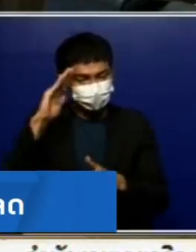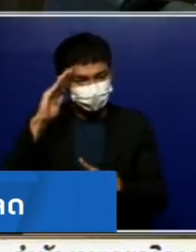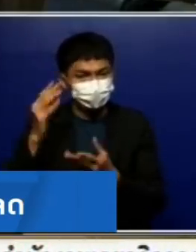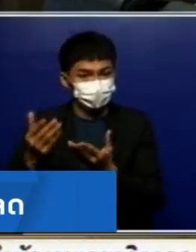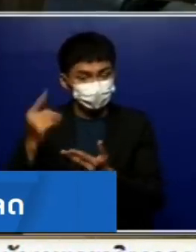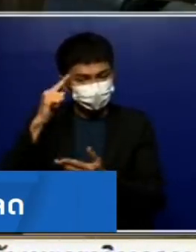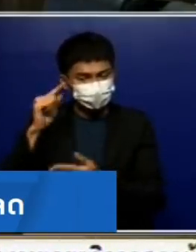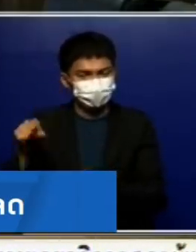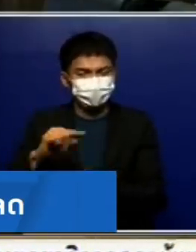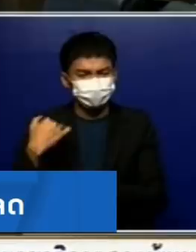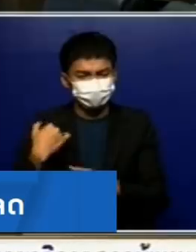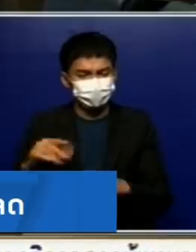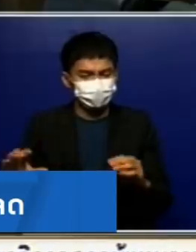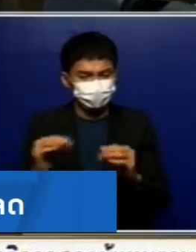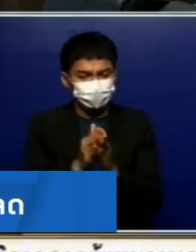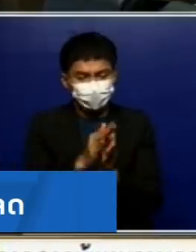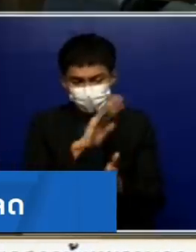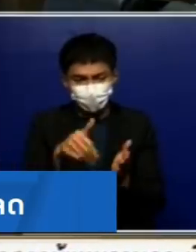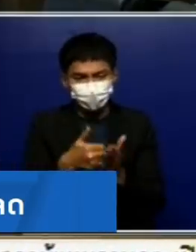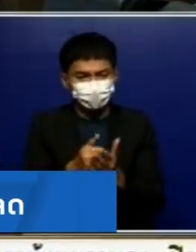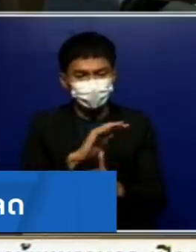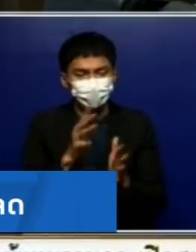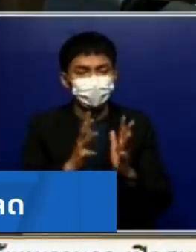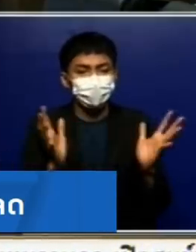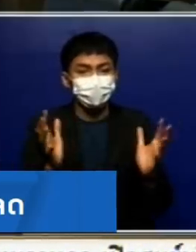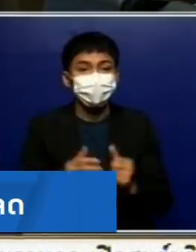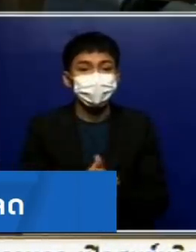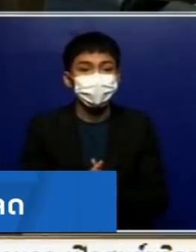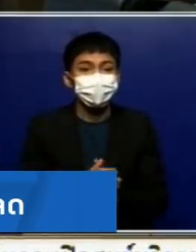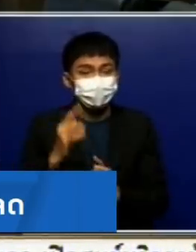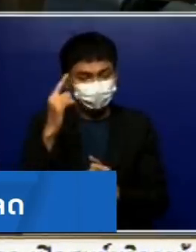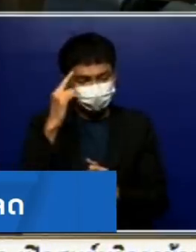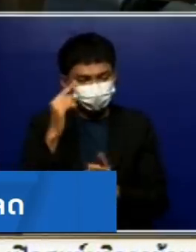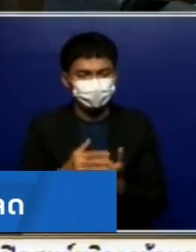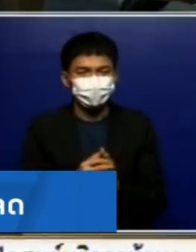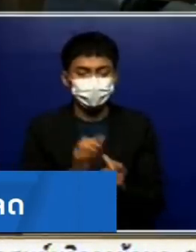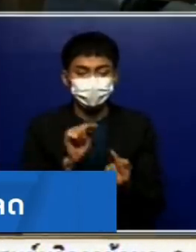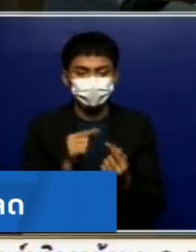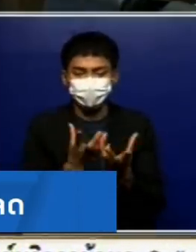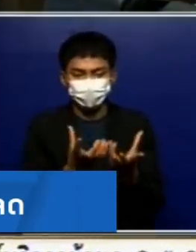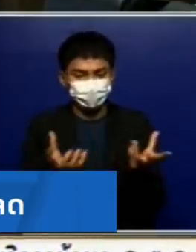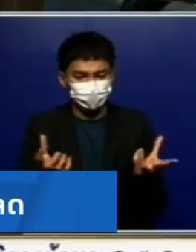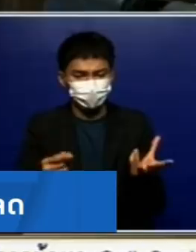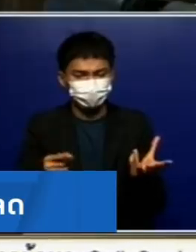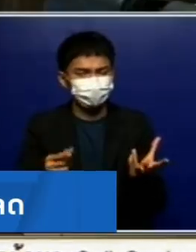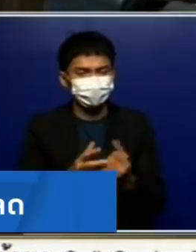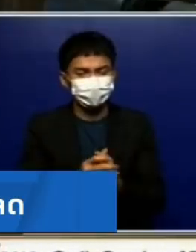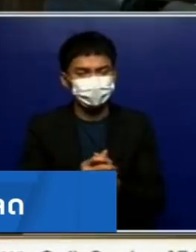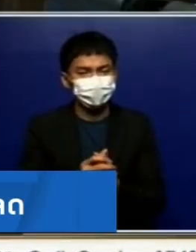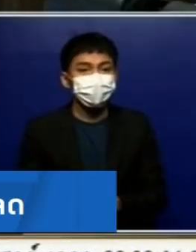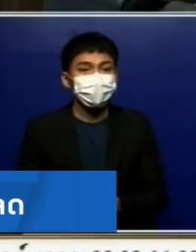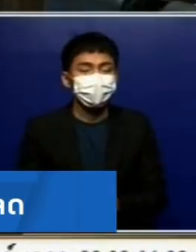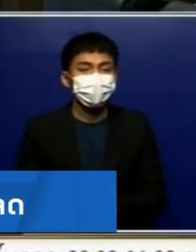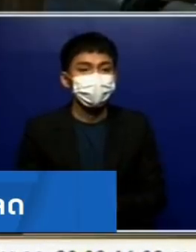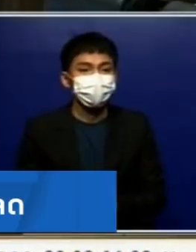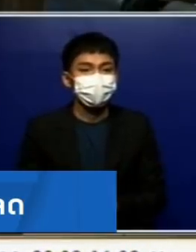ทถ้าทั้งกองทัพบกกองทัพเรือจะเห็นแก่ประชาชนด้วยการเสริมสร้างอาวุธยุทโธปกรณ์เนี่ยแค่เท่ากับปีที่แล้ว